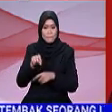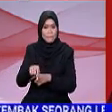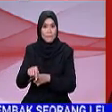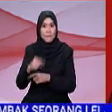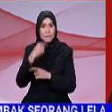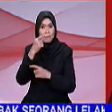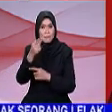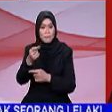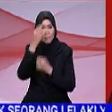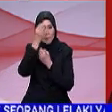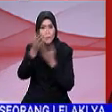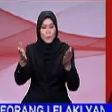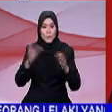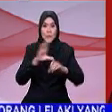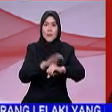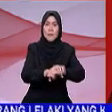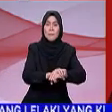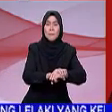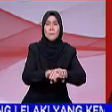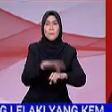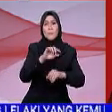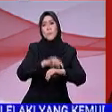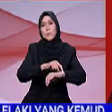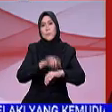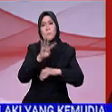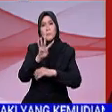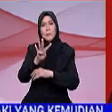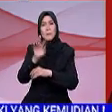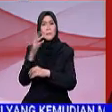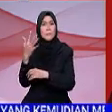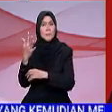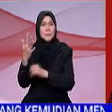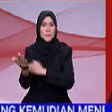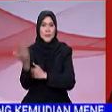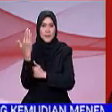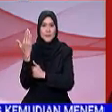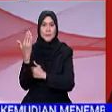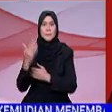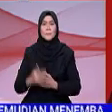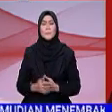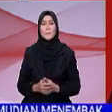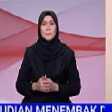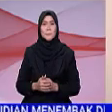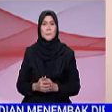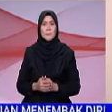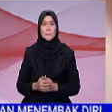hari ini memberitahu tangkapan dibuat kira-kira pukul 4.15 pagi.